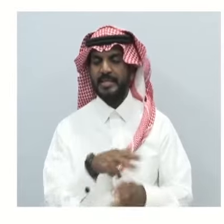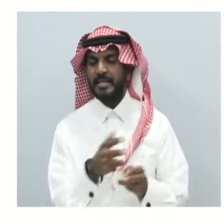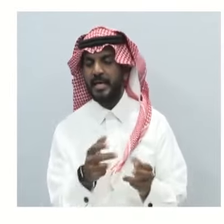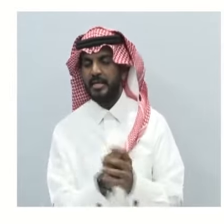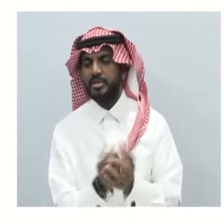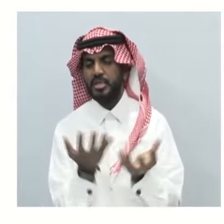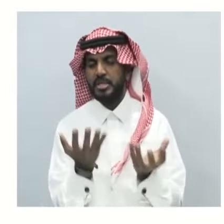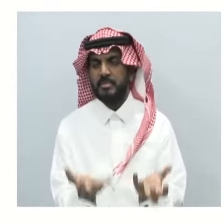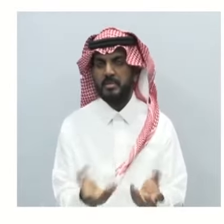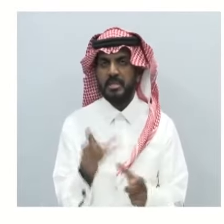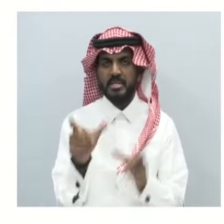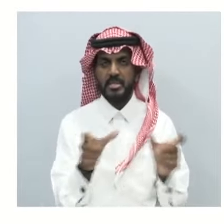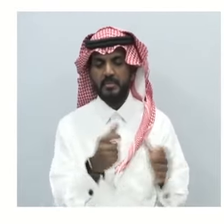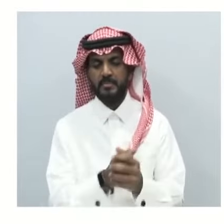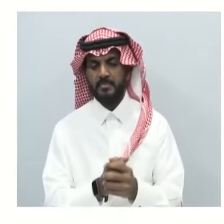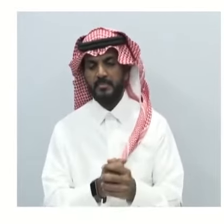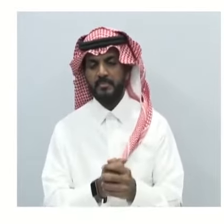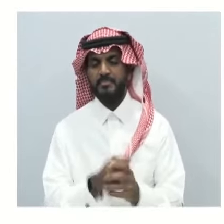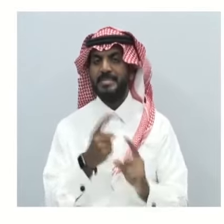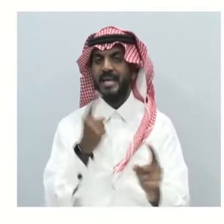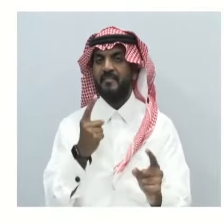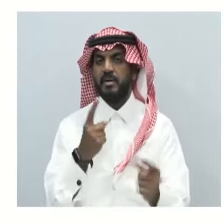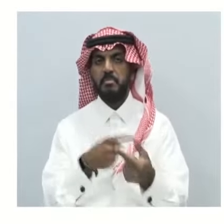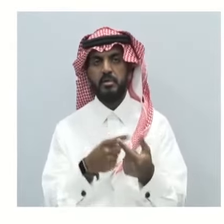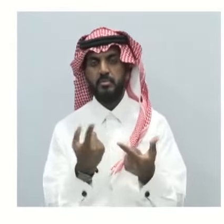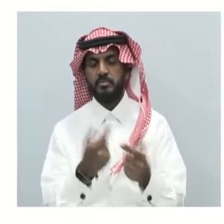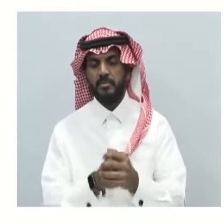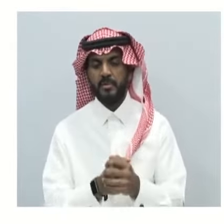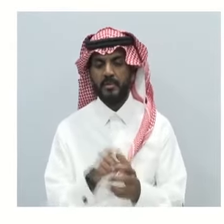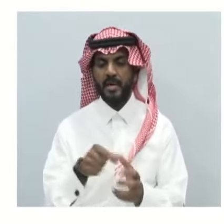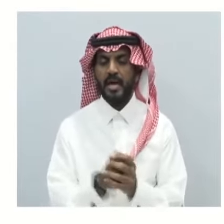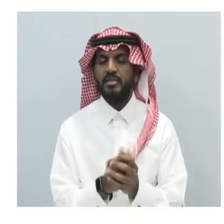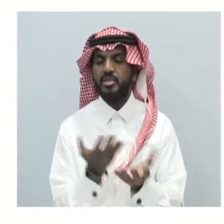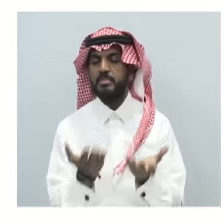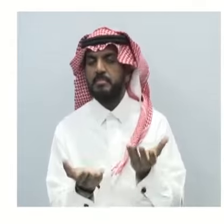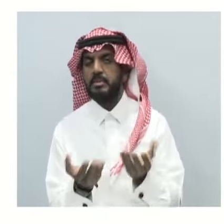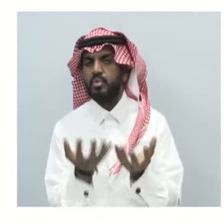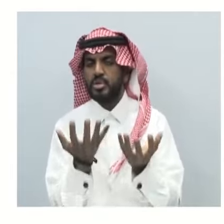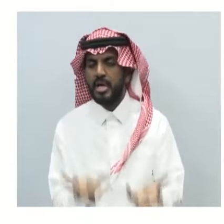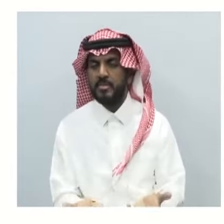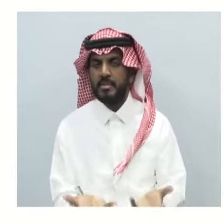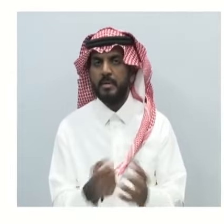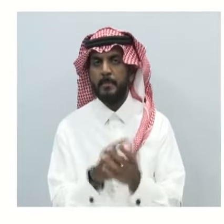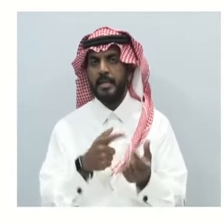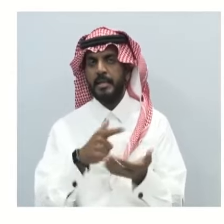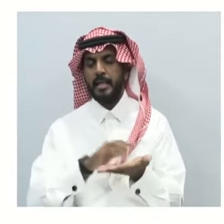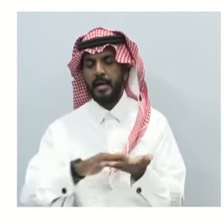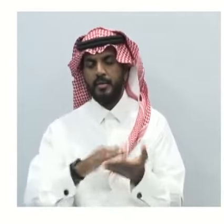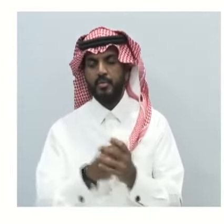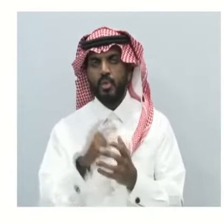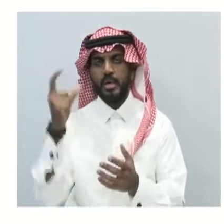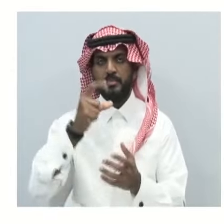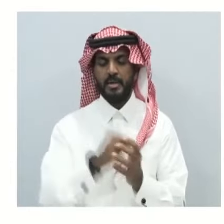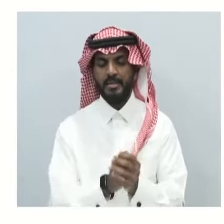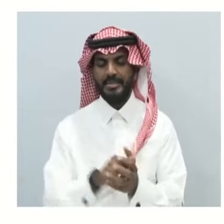الجاذبيه بين الاجسام تبعا كذلك للمسافه ففي حاله الجاذبيه بين الارض والقمر